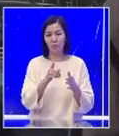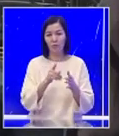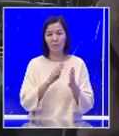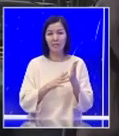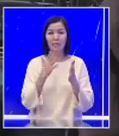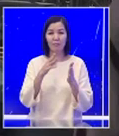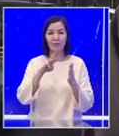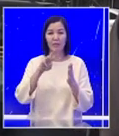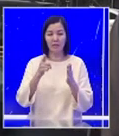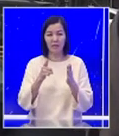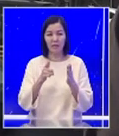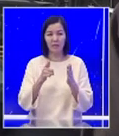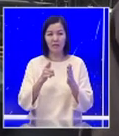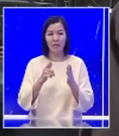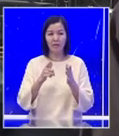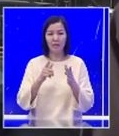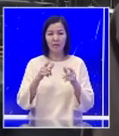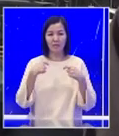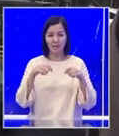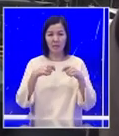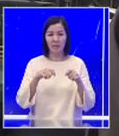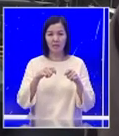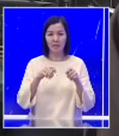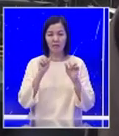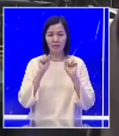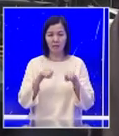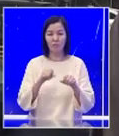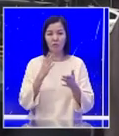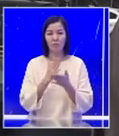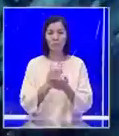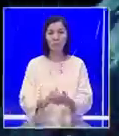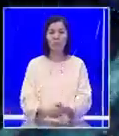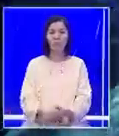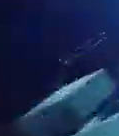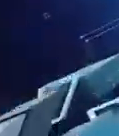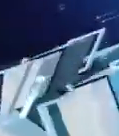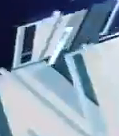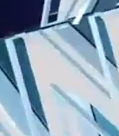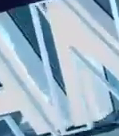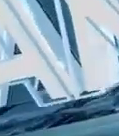85 теңгеден өткізуге, сатуға мүмкіндік береді.